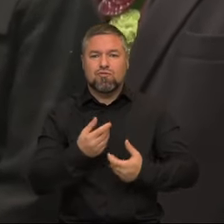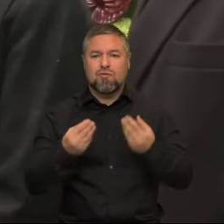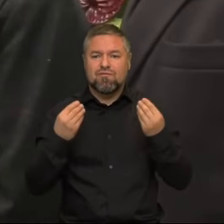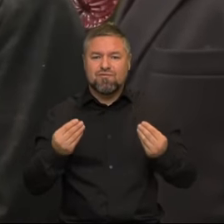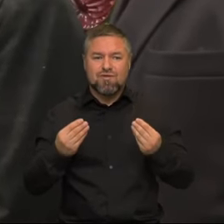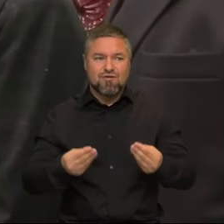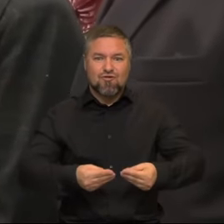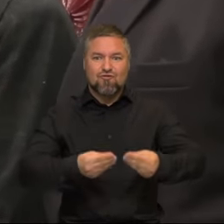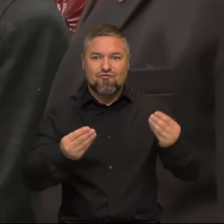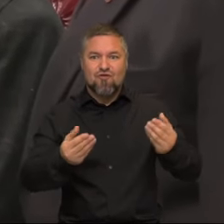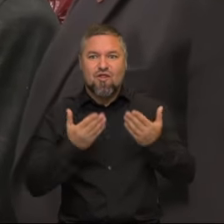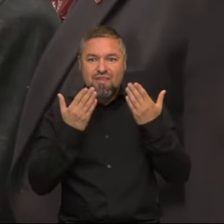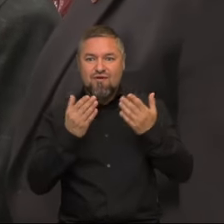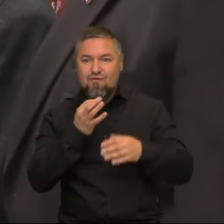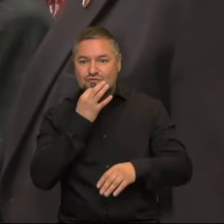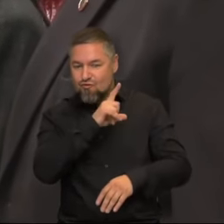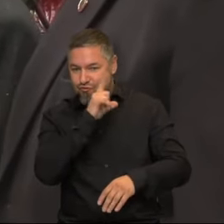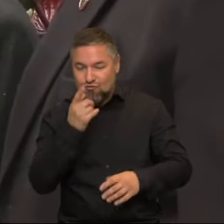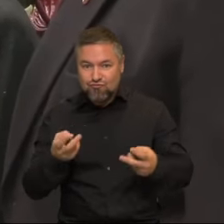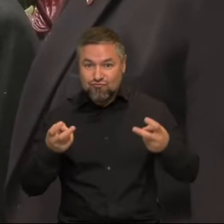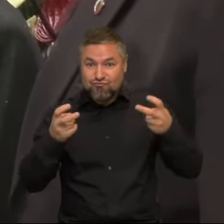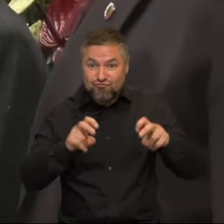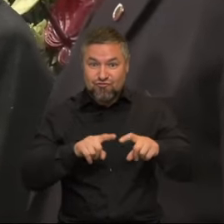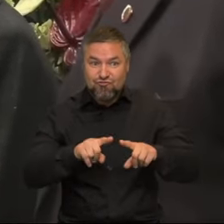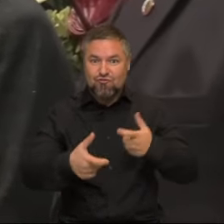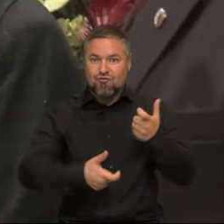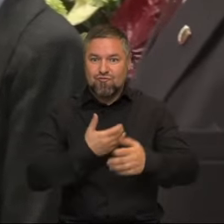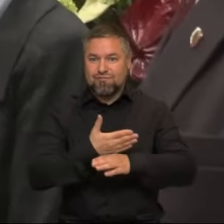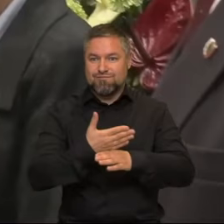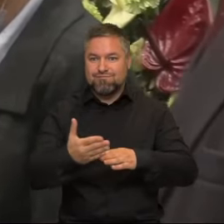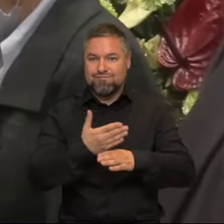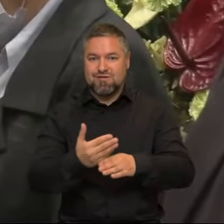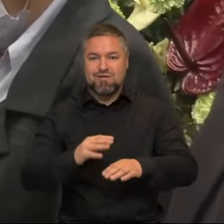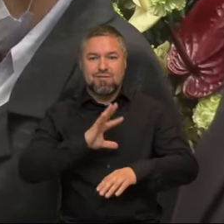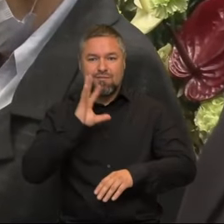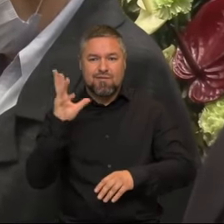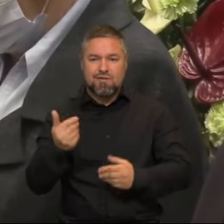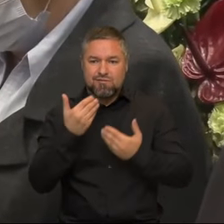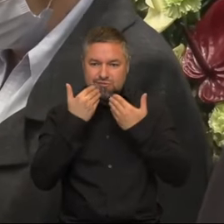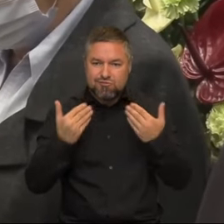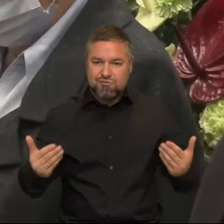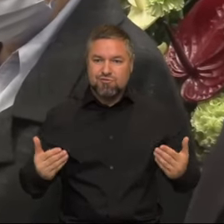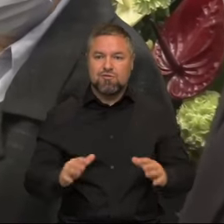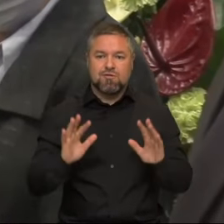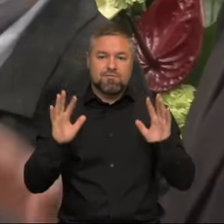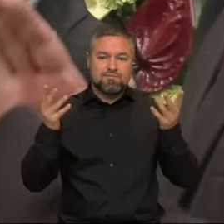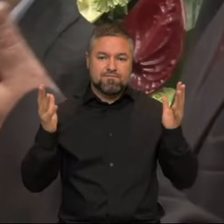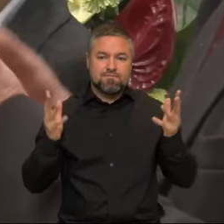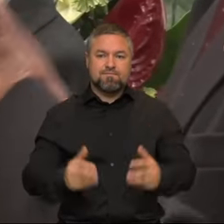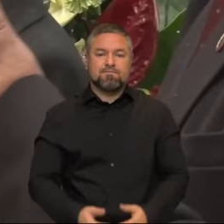wybitnych naukowców, którzy po panu będą tworzyć to dzieło. Dziękuję pięknie. Dziękuję bardzo.